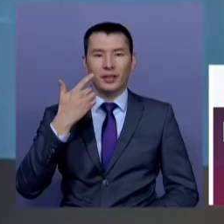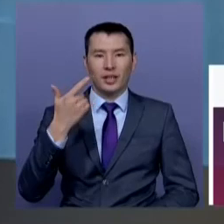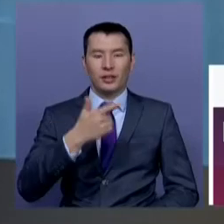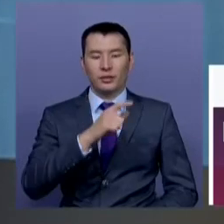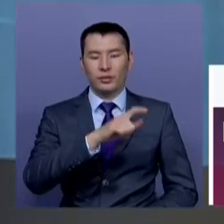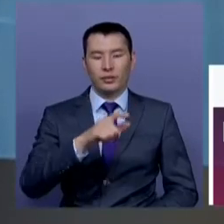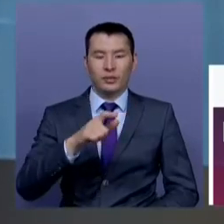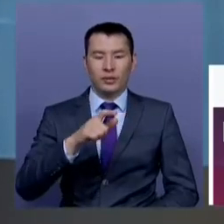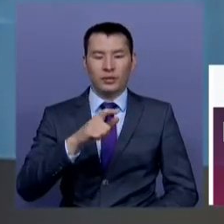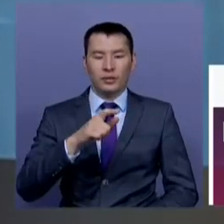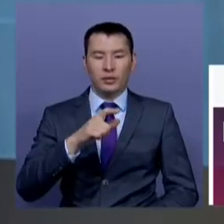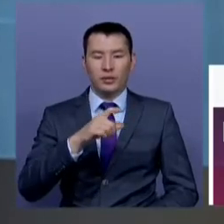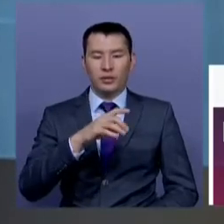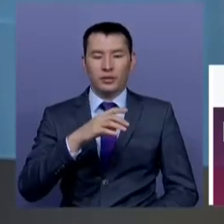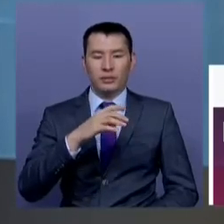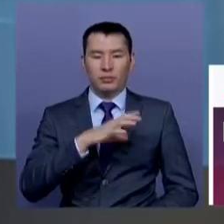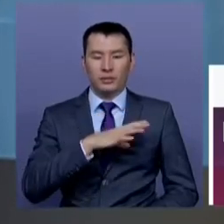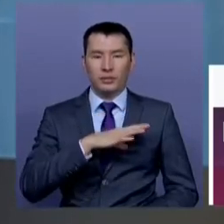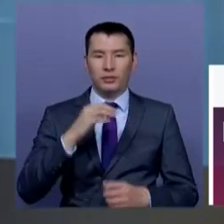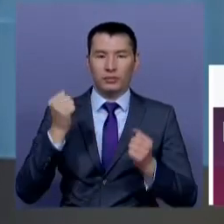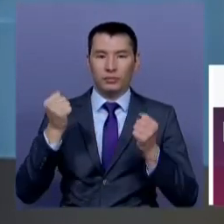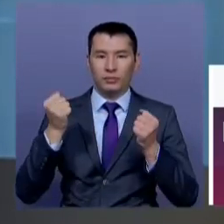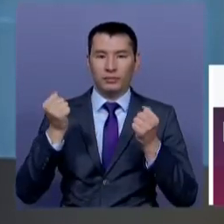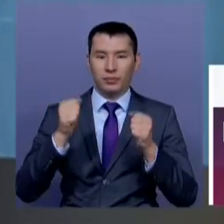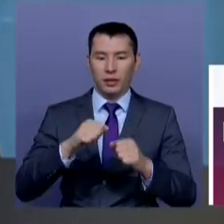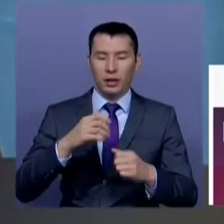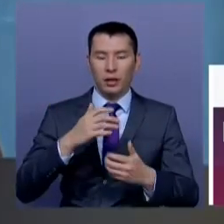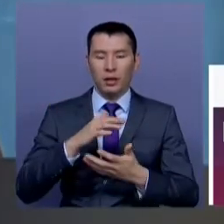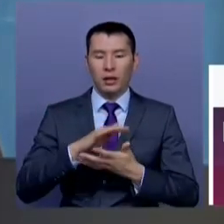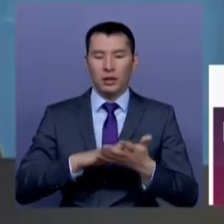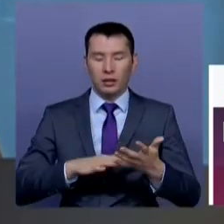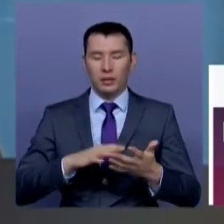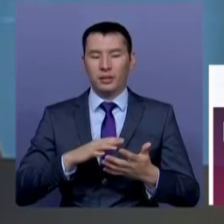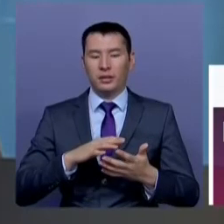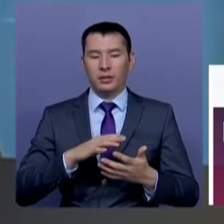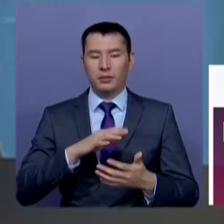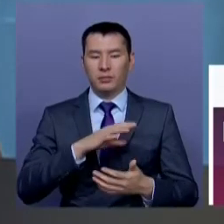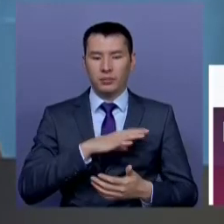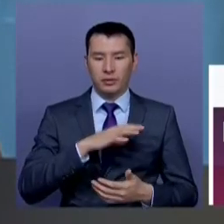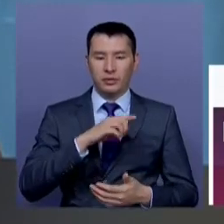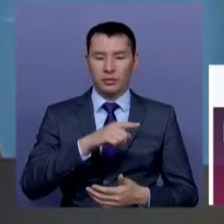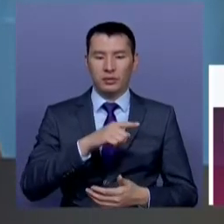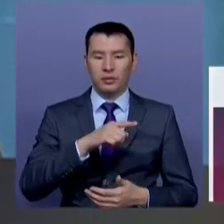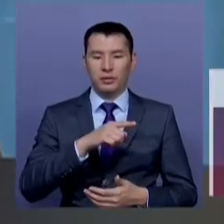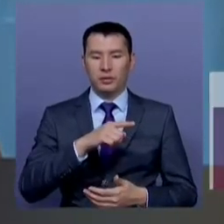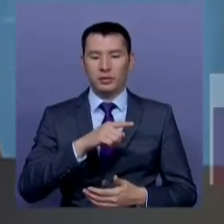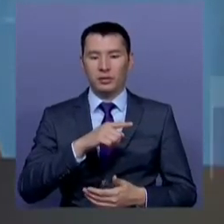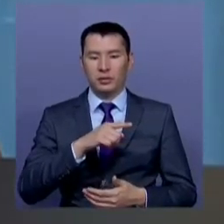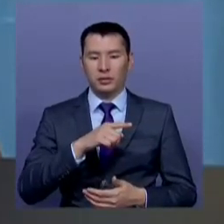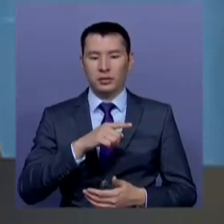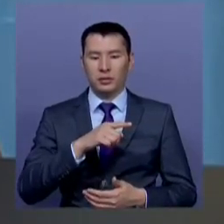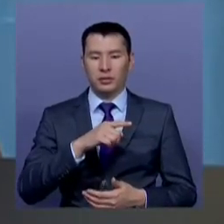на это явление свое внимание, и значит, там же, слыша нас, они